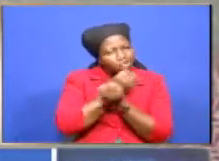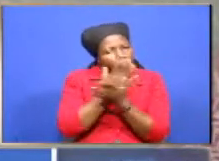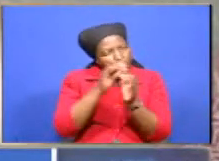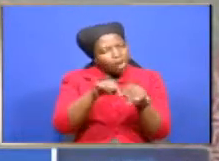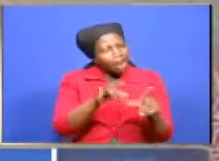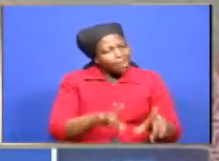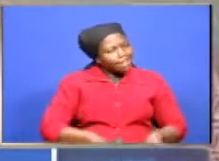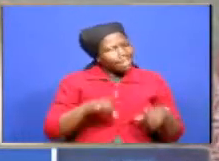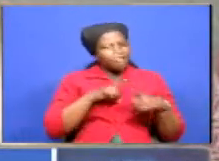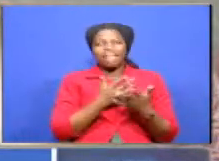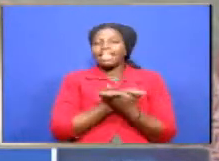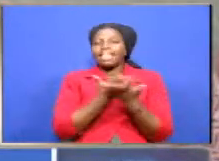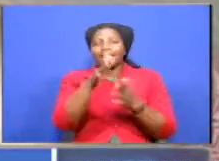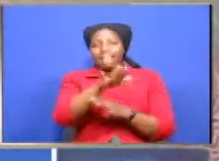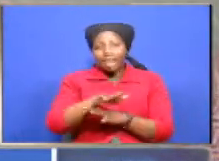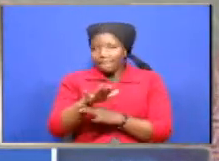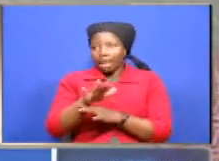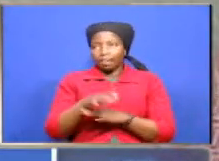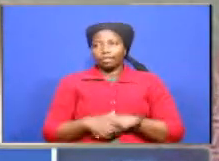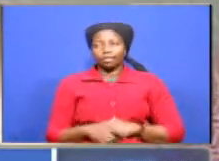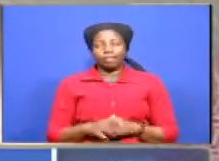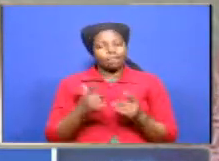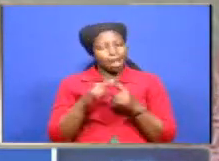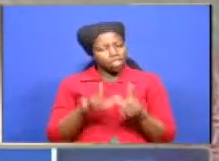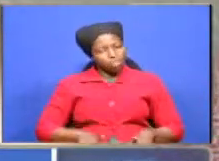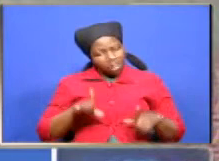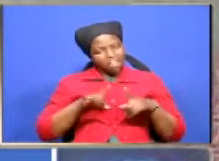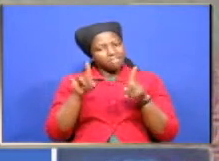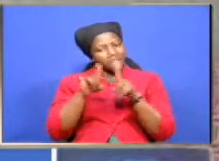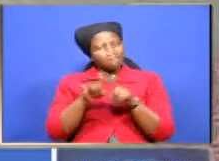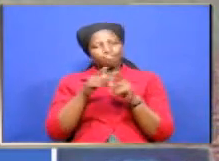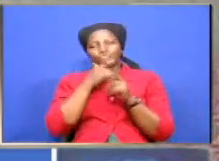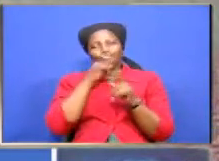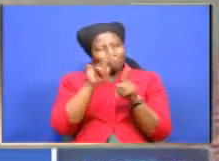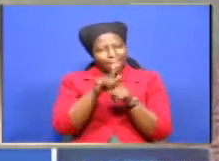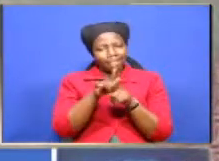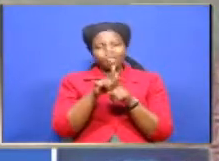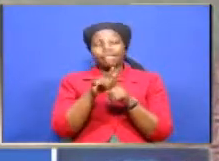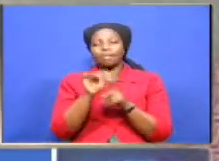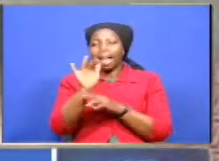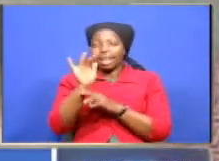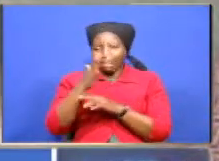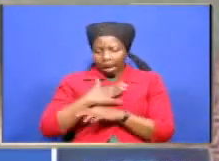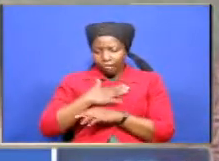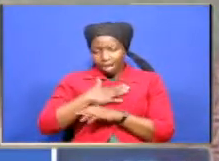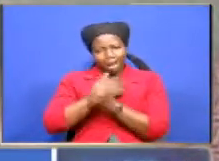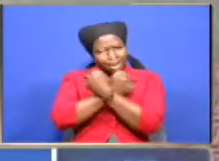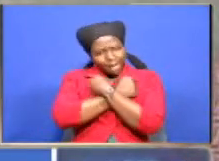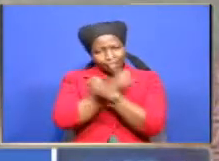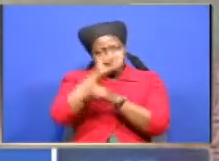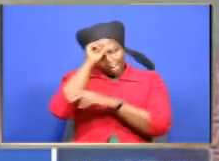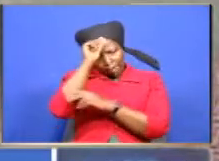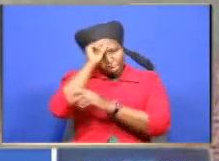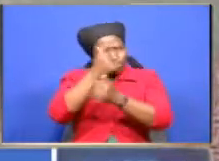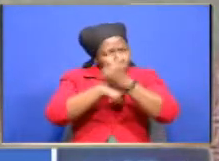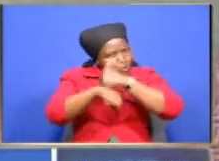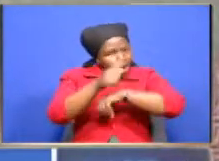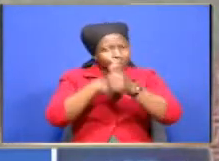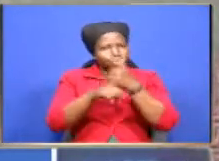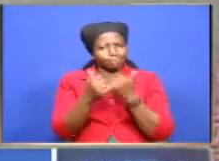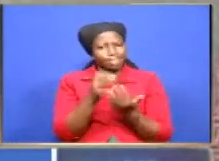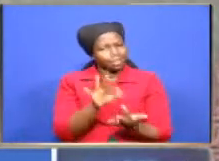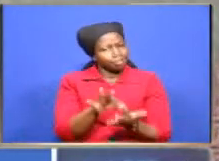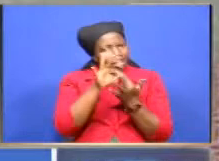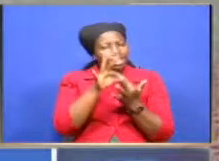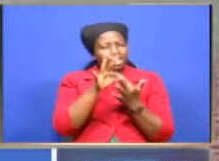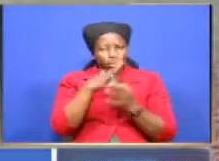munaishi kindugu. Tunaomba serikali yetu tunayopenda ichukue hatua ama wachukue hatua, hasa